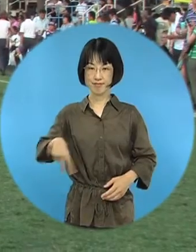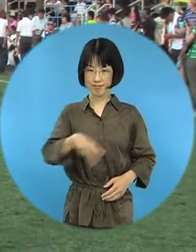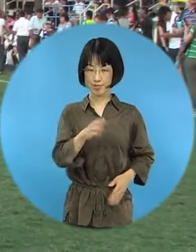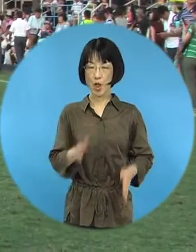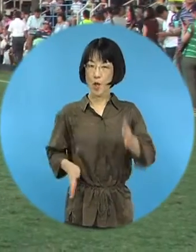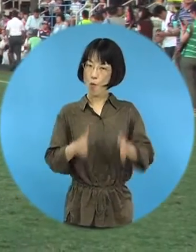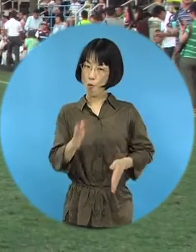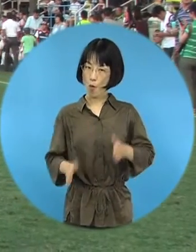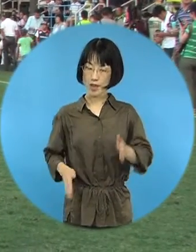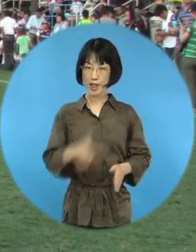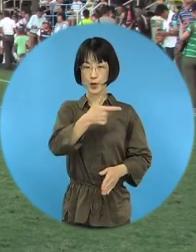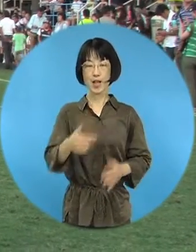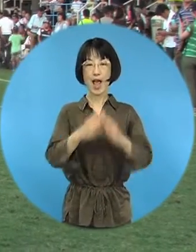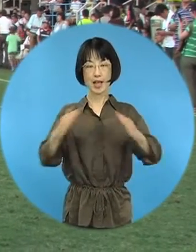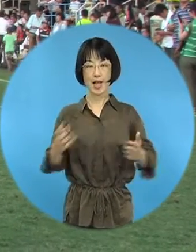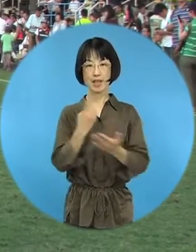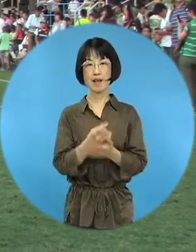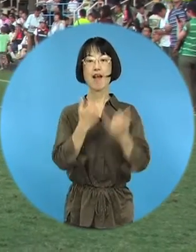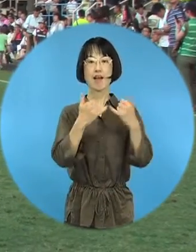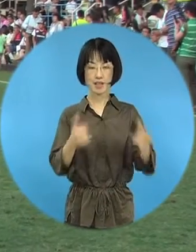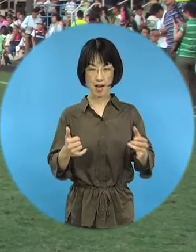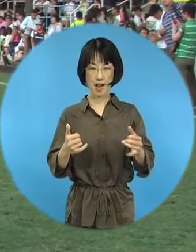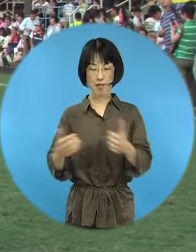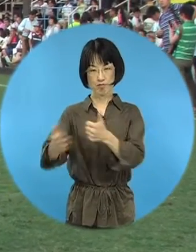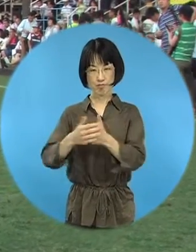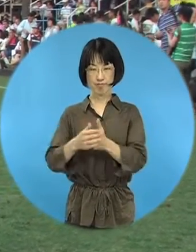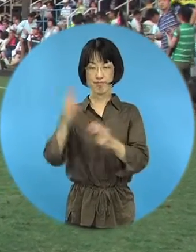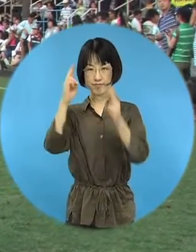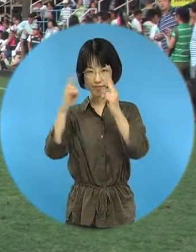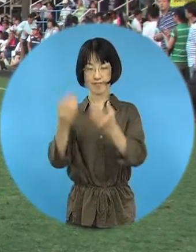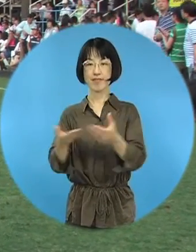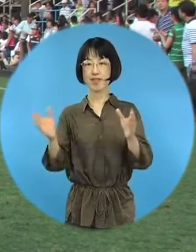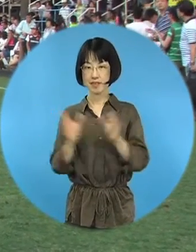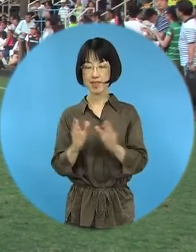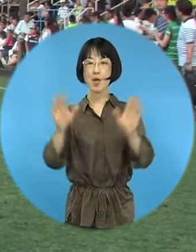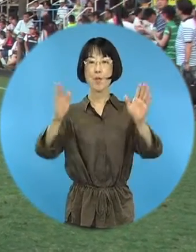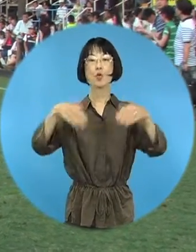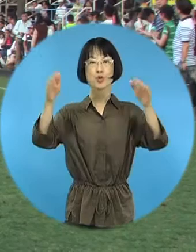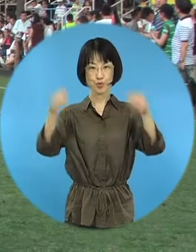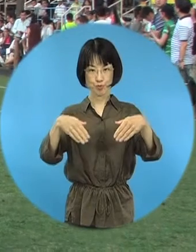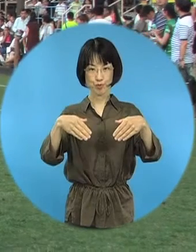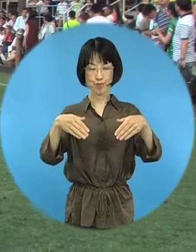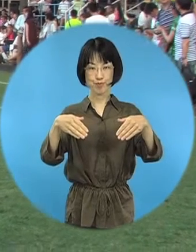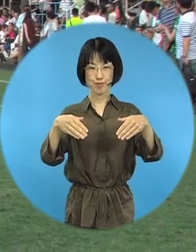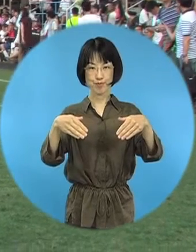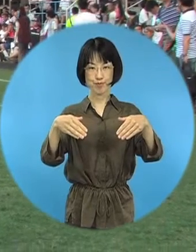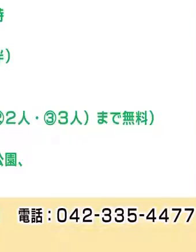ウォーキング大会の参加者と協賛企業・団体を募集します。